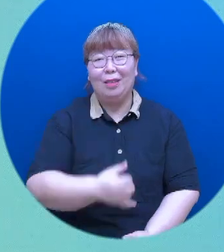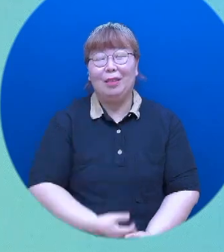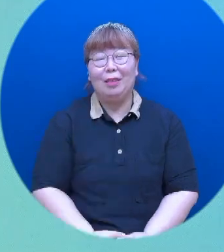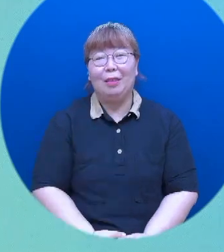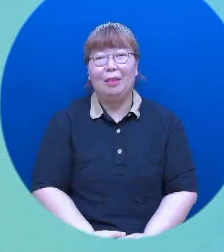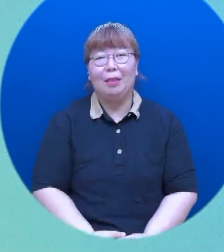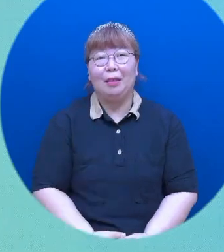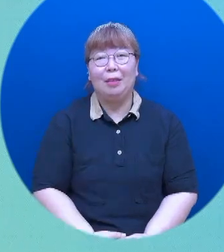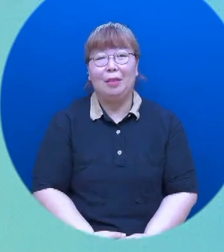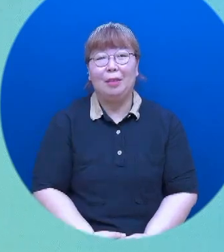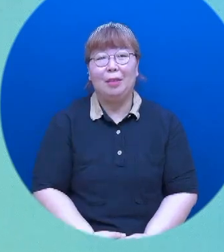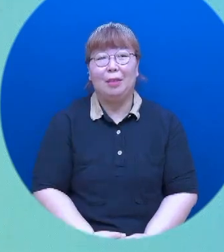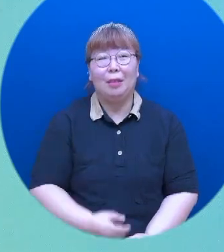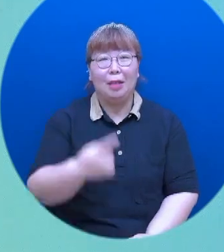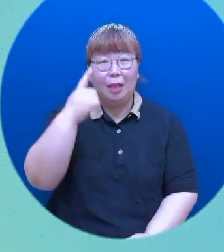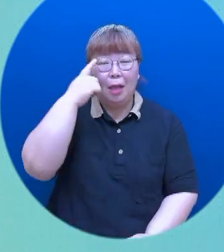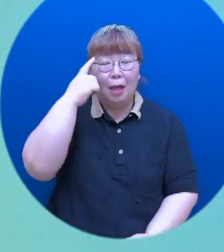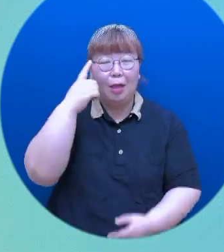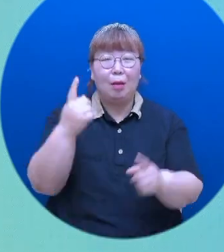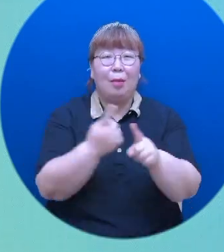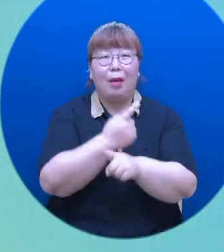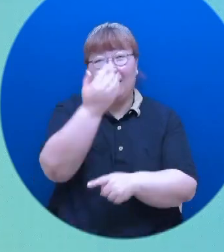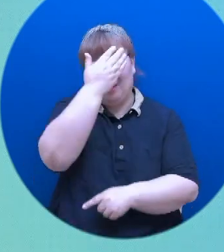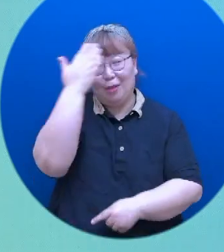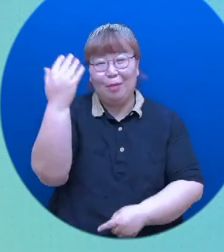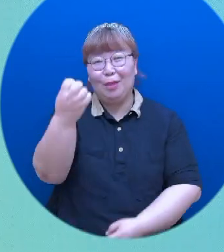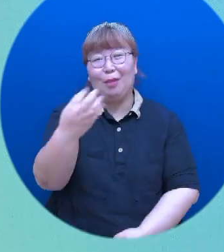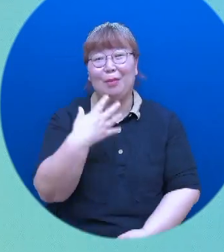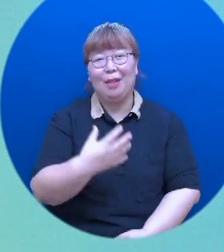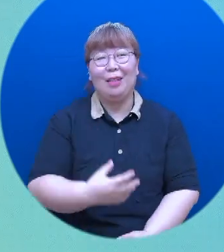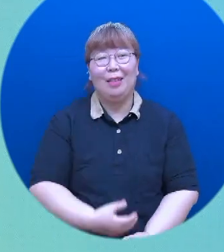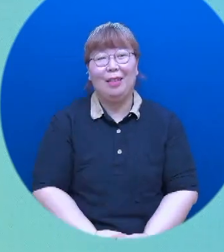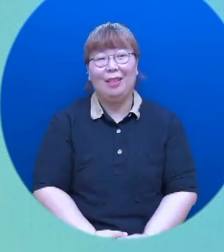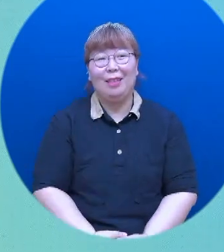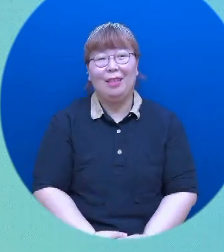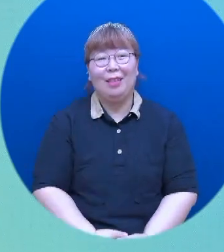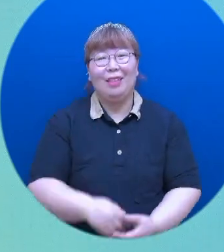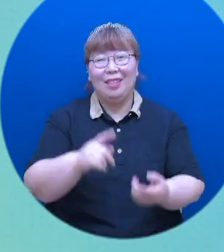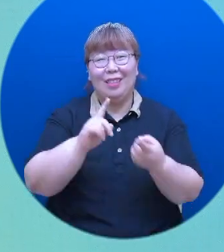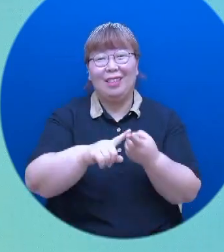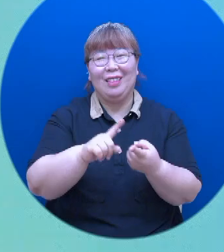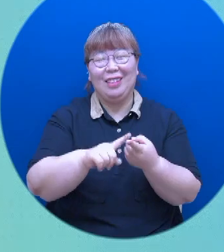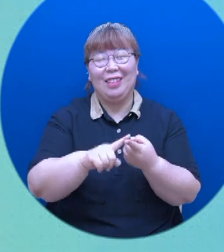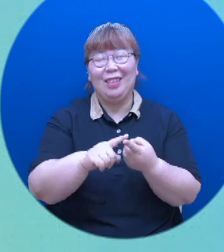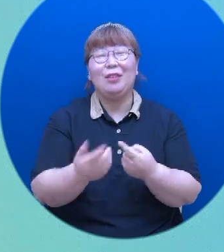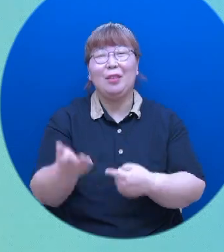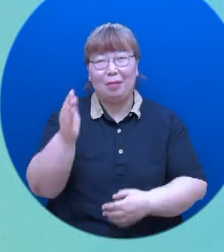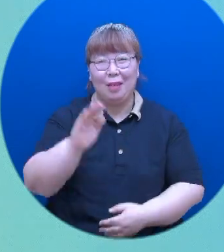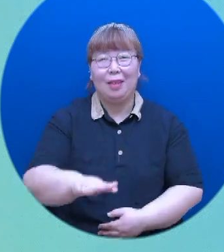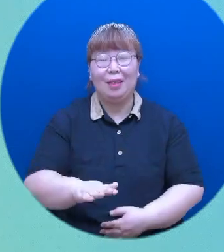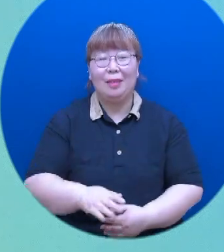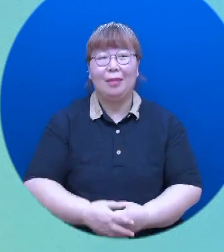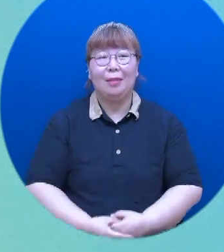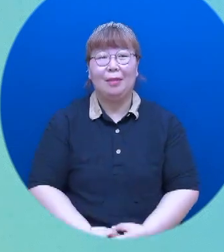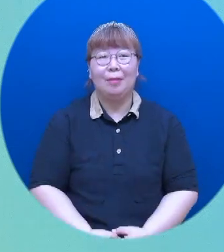예. 안경이 바뀌니까 젊어졌다고 하네요. 실은 그대로인데요.